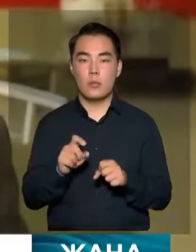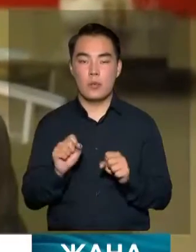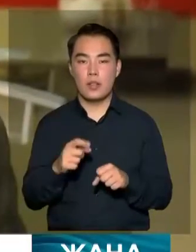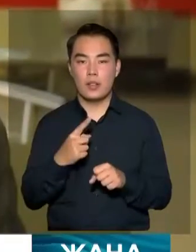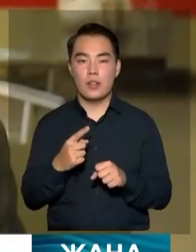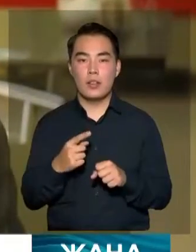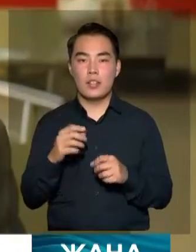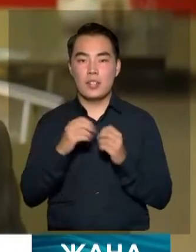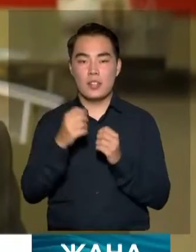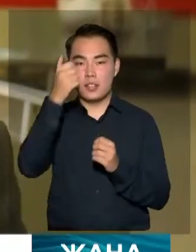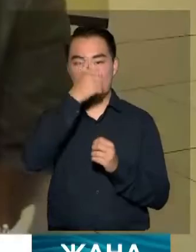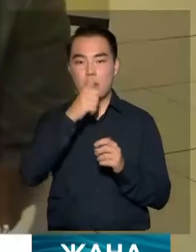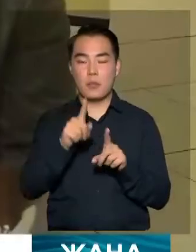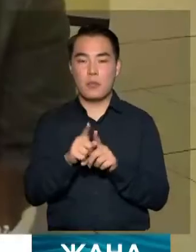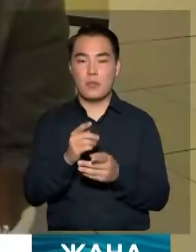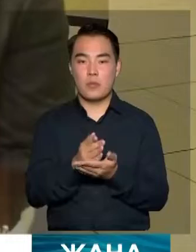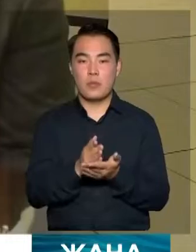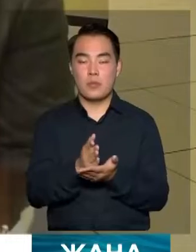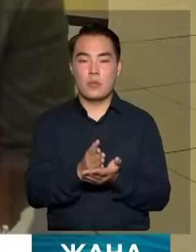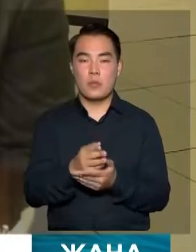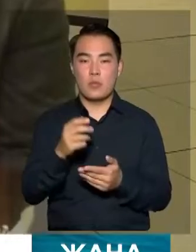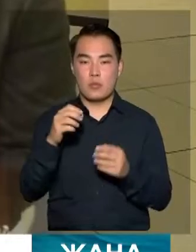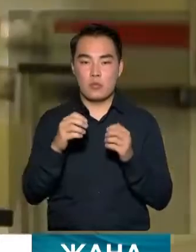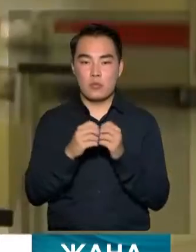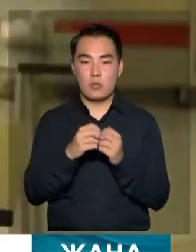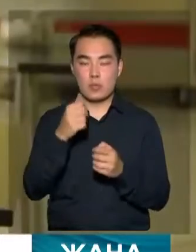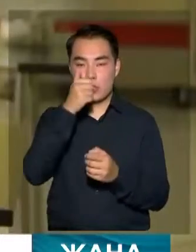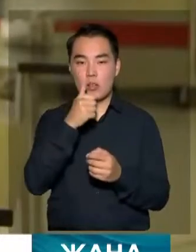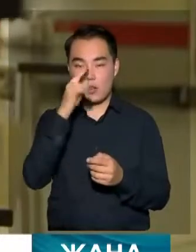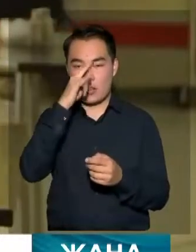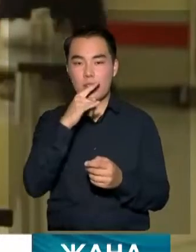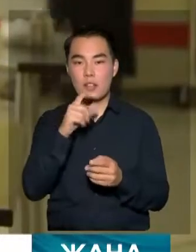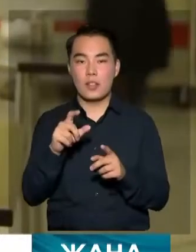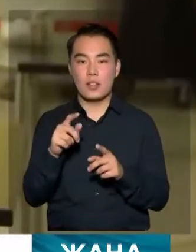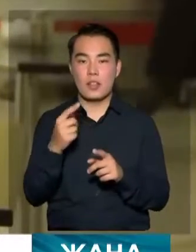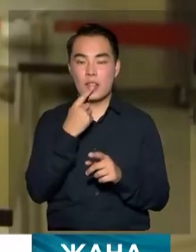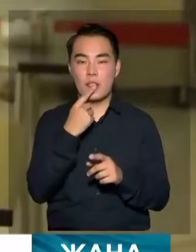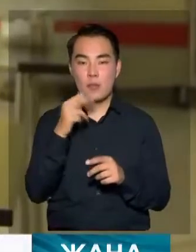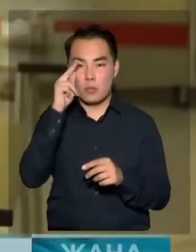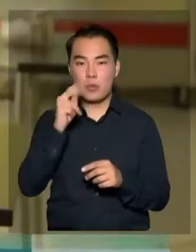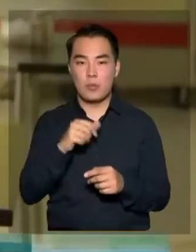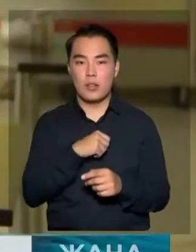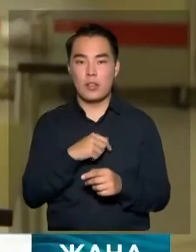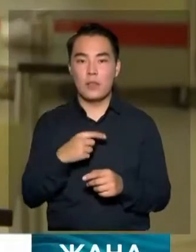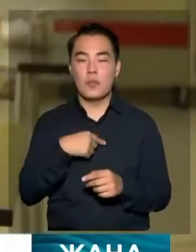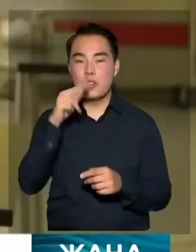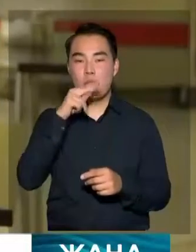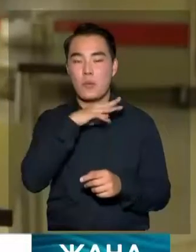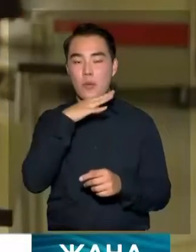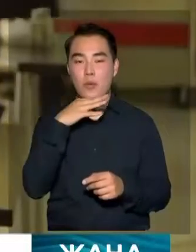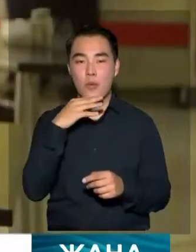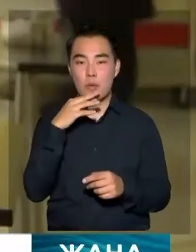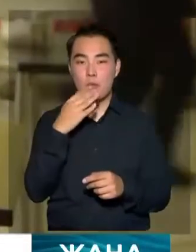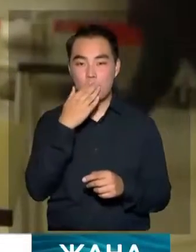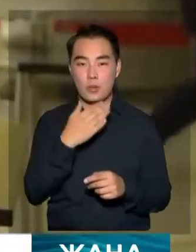10 жыл ішінде Нейтан қазақ тілін жетік меңгеріп, ұлттық тағамдарды ұнатып қалған. Мен шай ішемін, бірақ көп емес. Мен